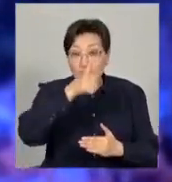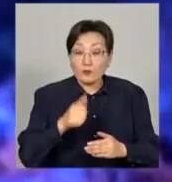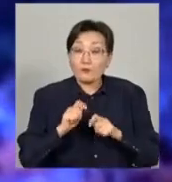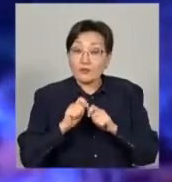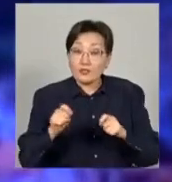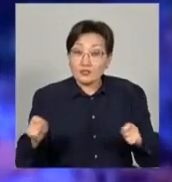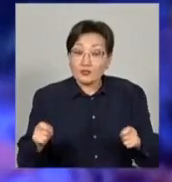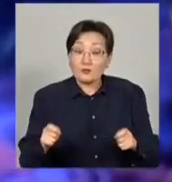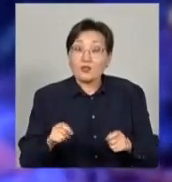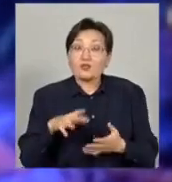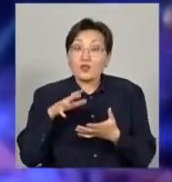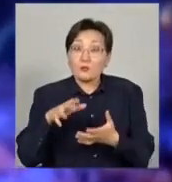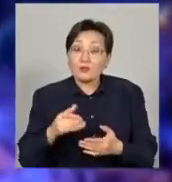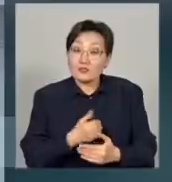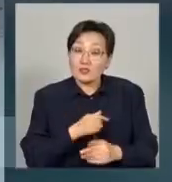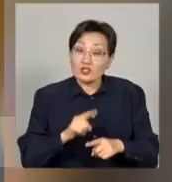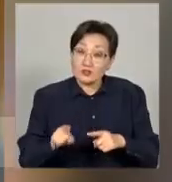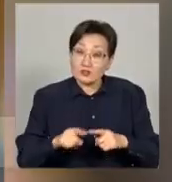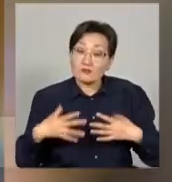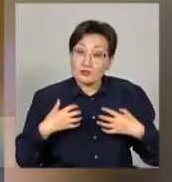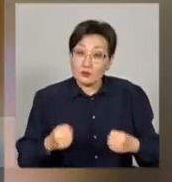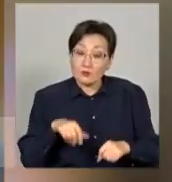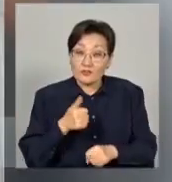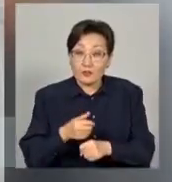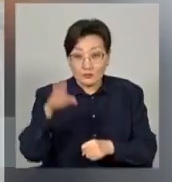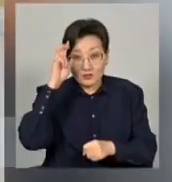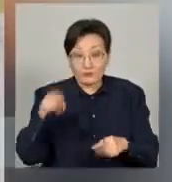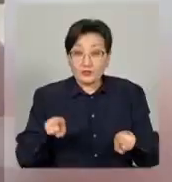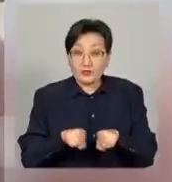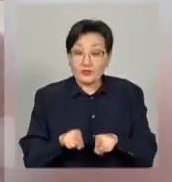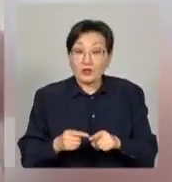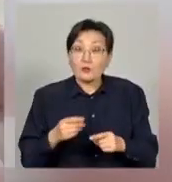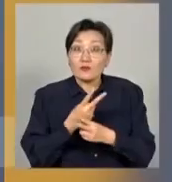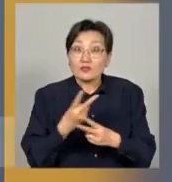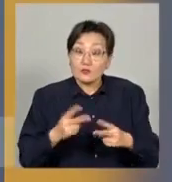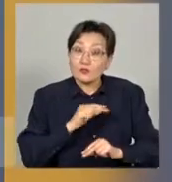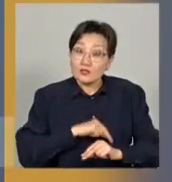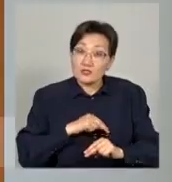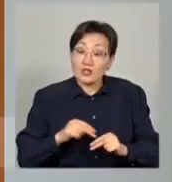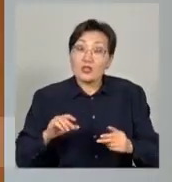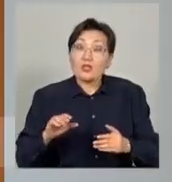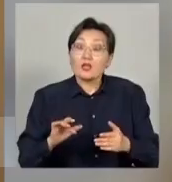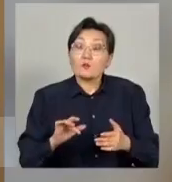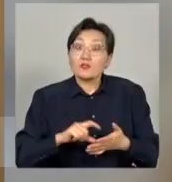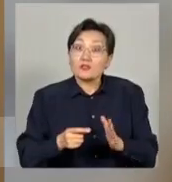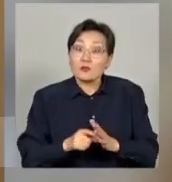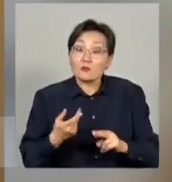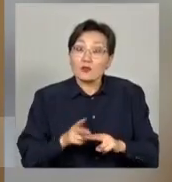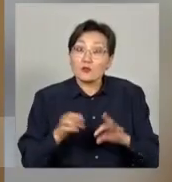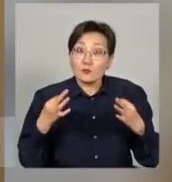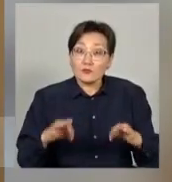подарил подарки и пожелал скорейшего выздоровления. Глава государства также ознакомился с работой смарт-класса, который позволяет